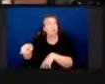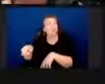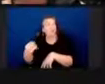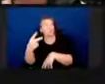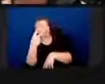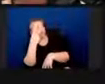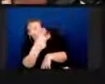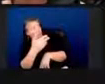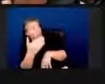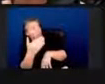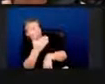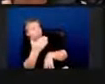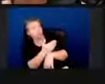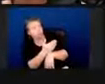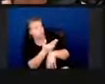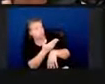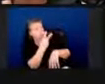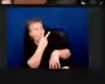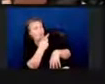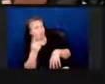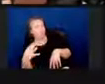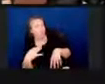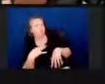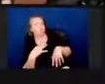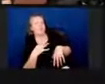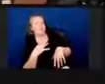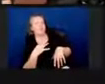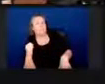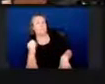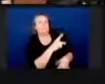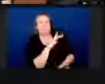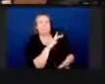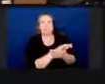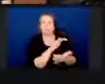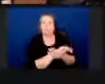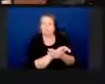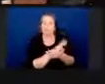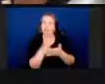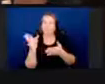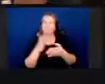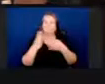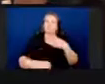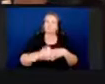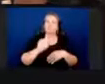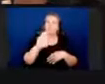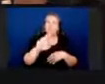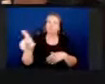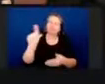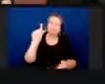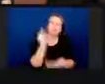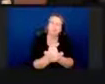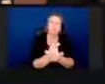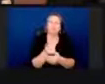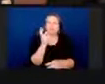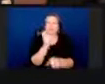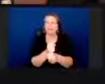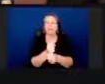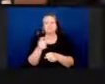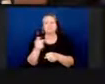فنحن سمعنا عن هذا الموضوع، و قرر أحد الموظفين أن يعودوا